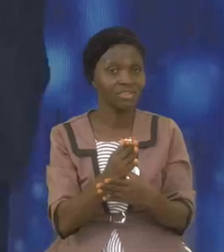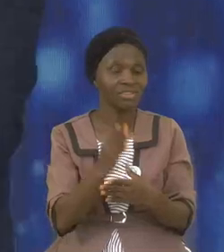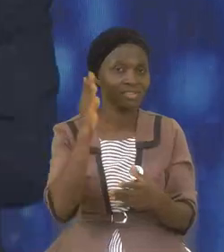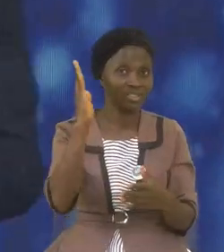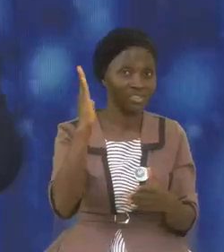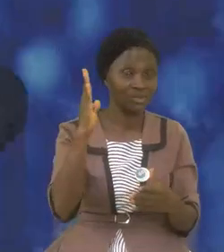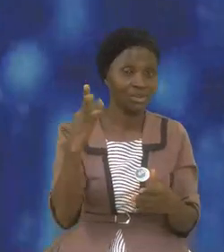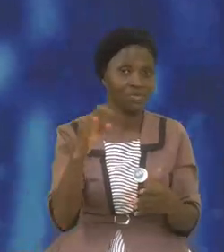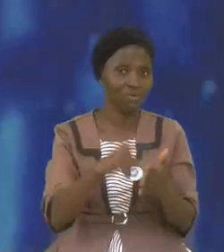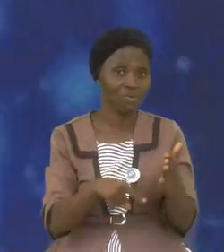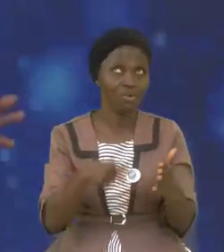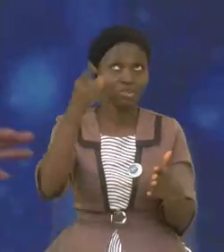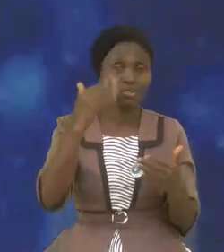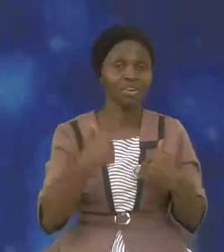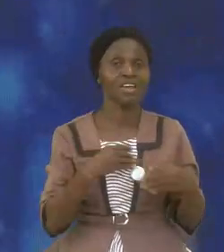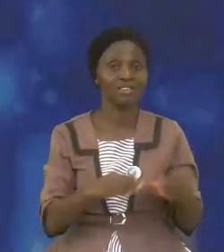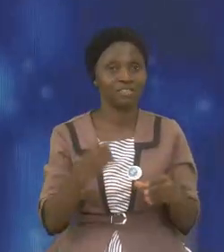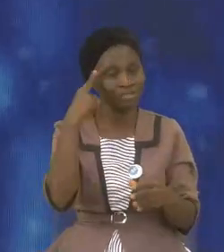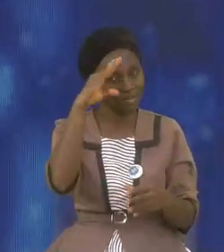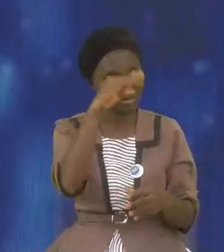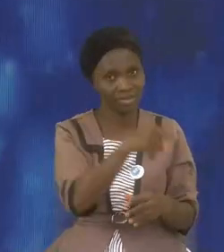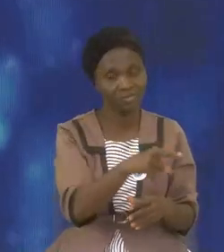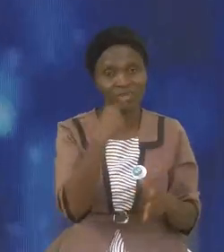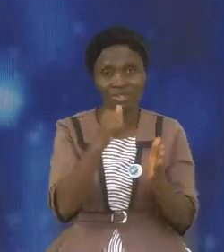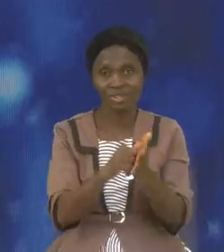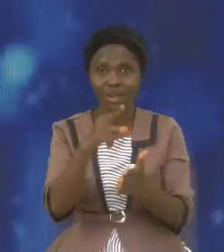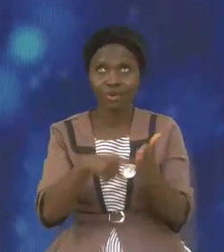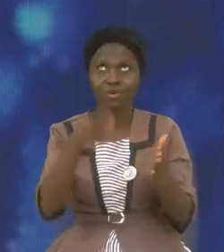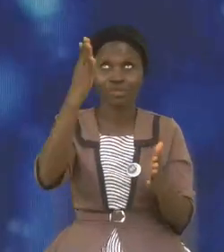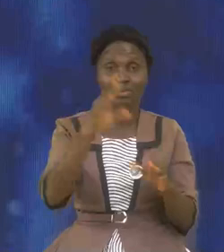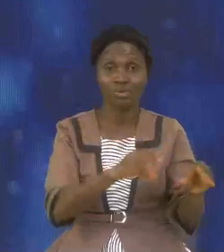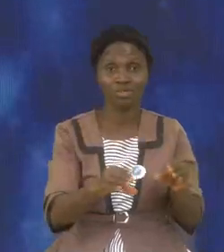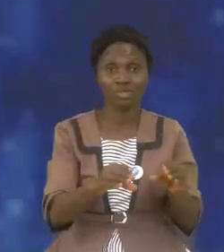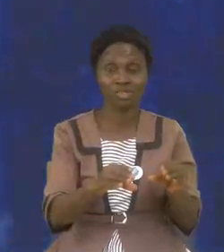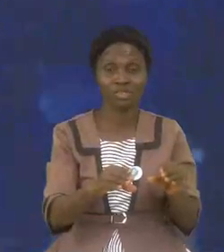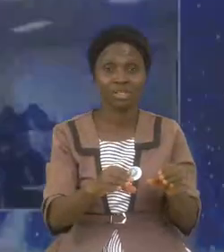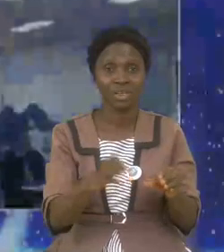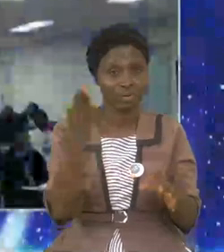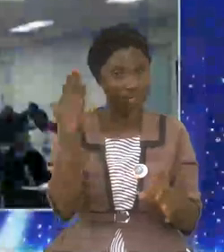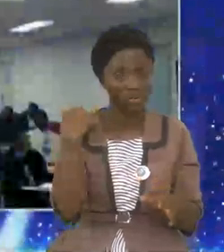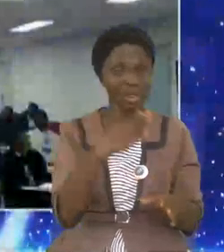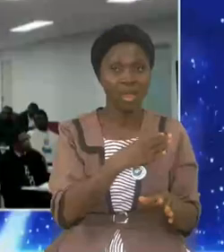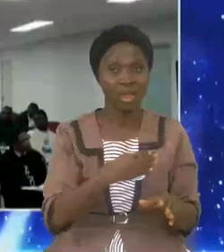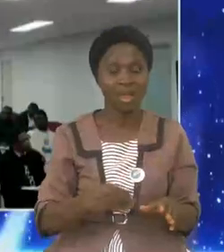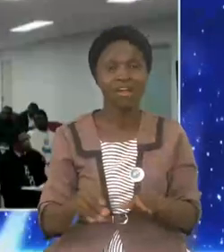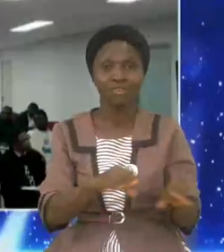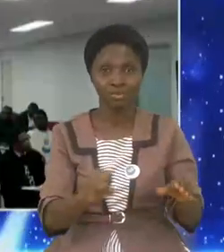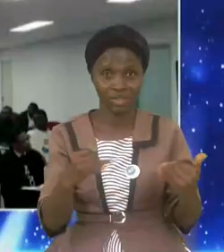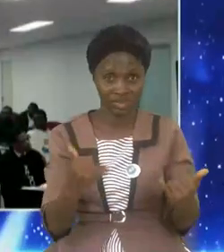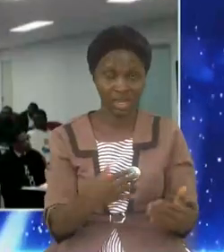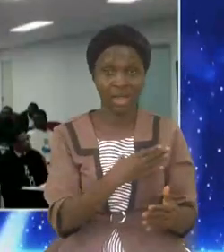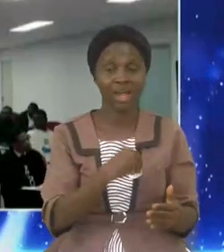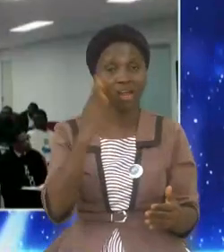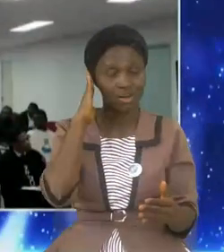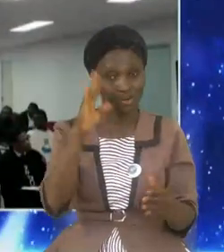égard. Il allait donner son témoignage au sujet de ce que Dieu a fait. Et ce que Dieu a